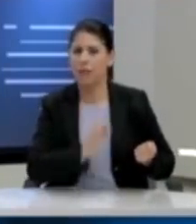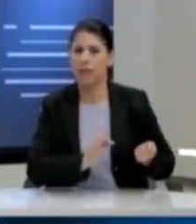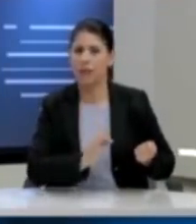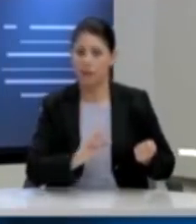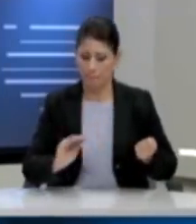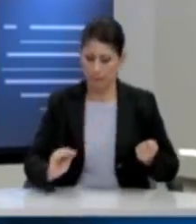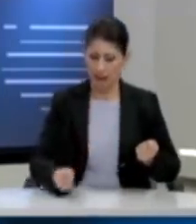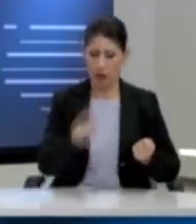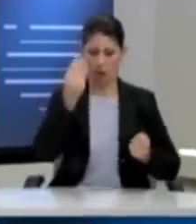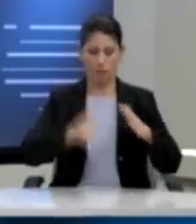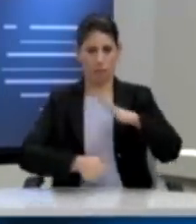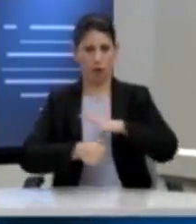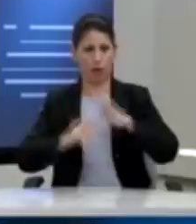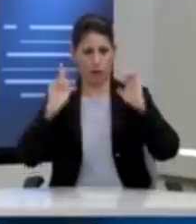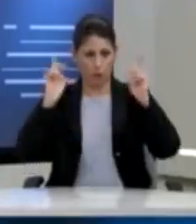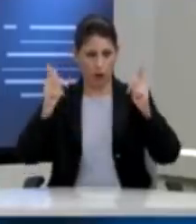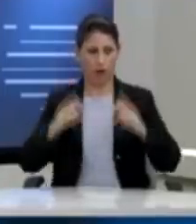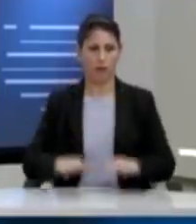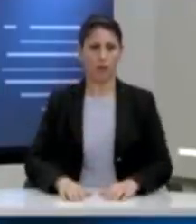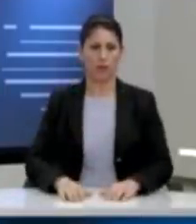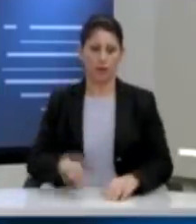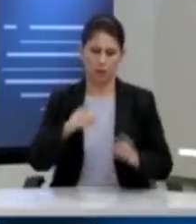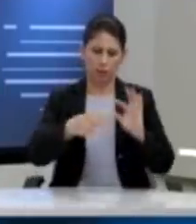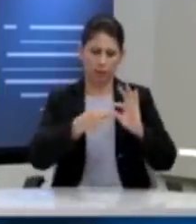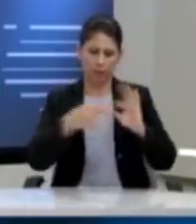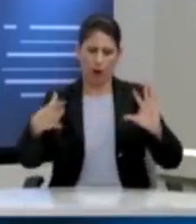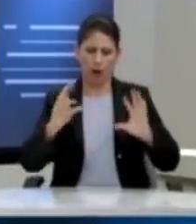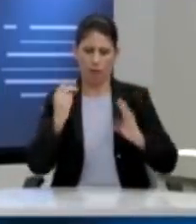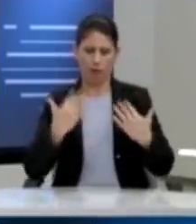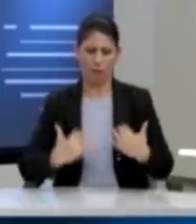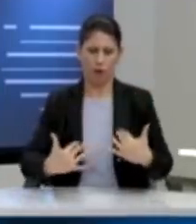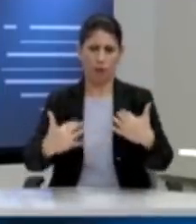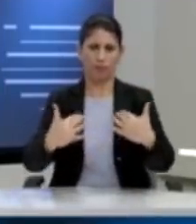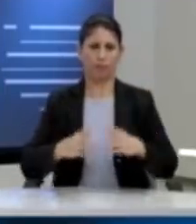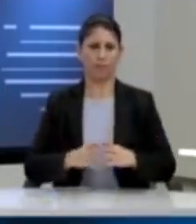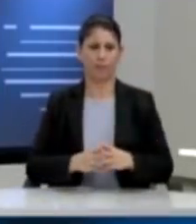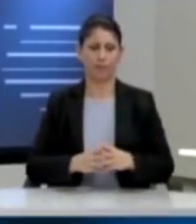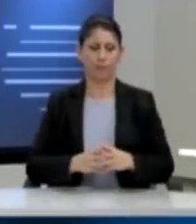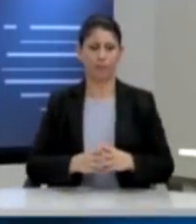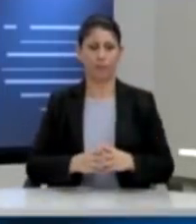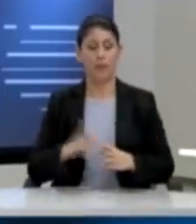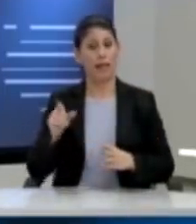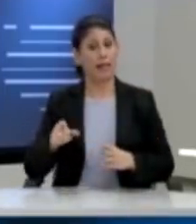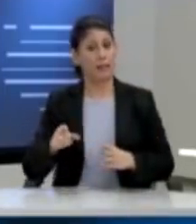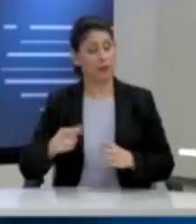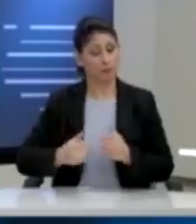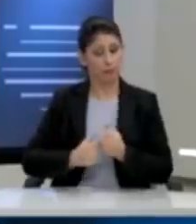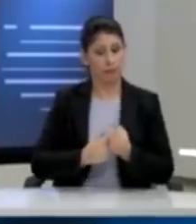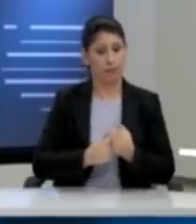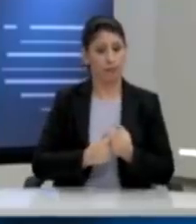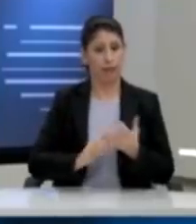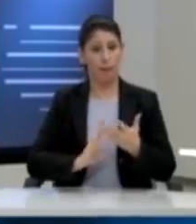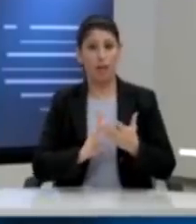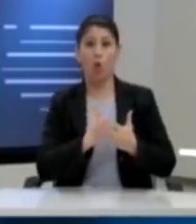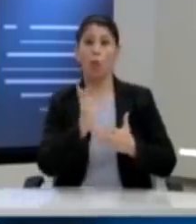την εκλογή Προέδρου Δημοκρατίας που την απεμπλέκεται από τη Βουλή και με την επικοδομητική ψήφο δυσπιστίας.